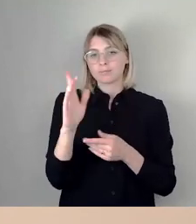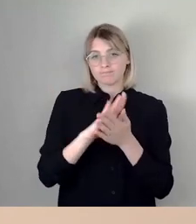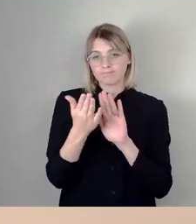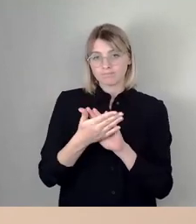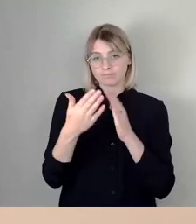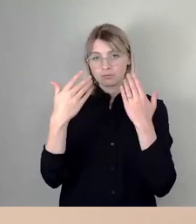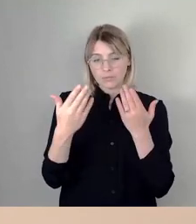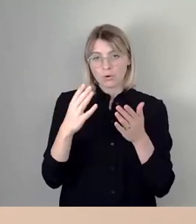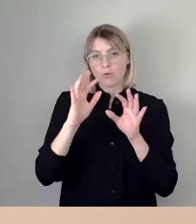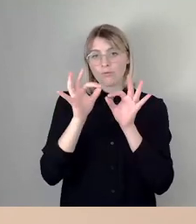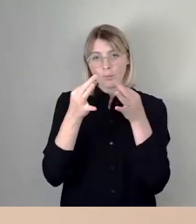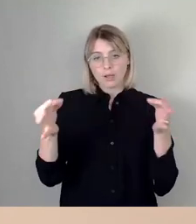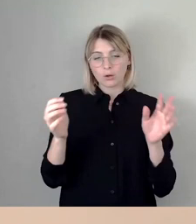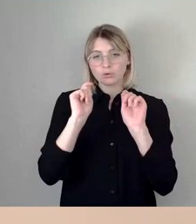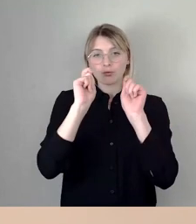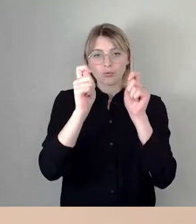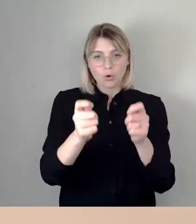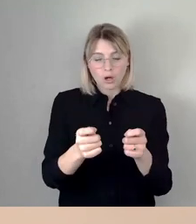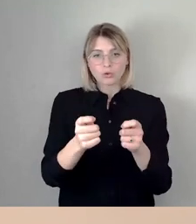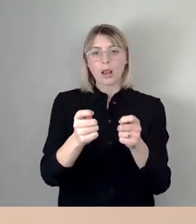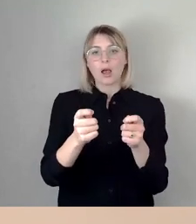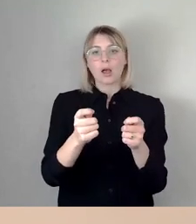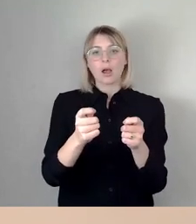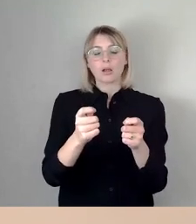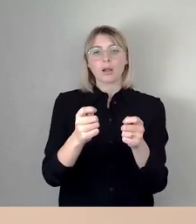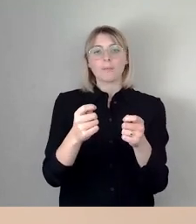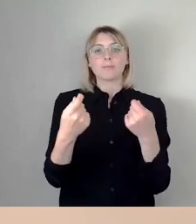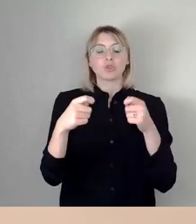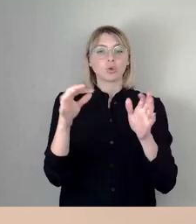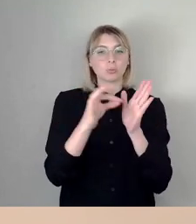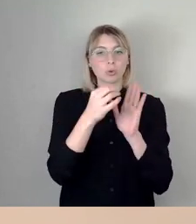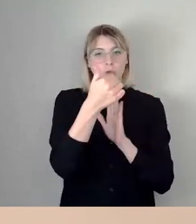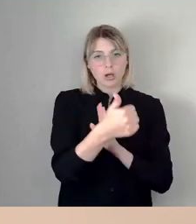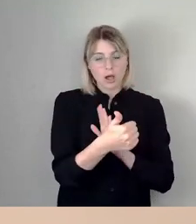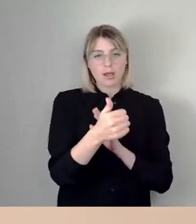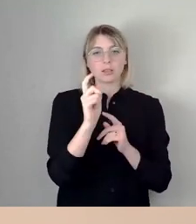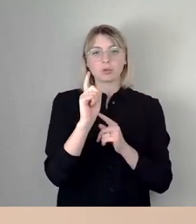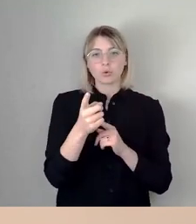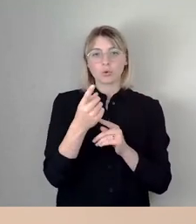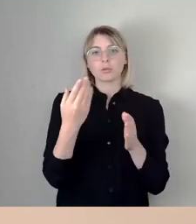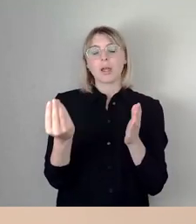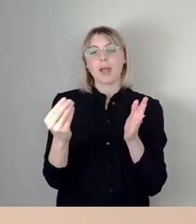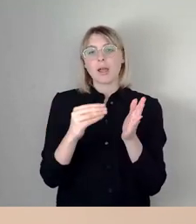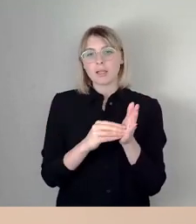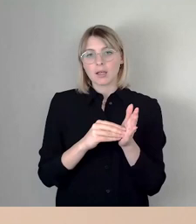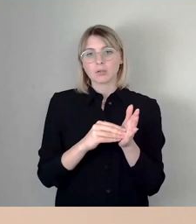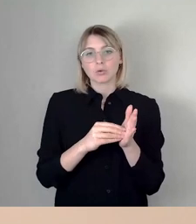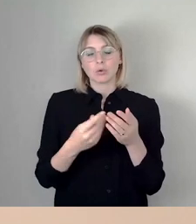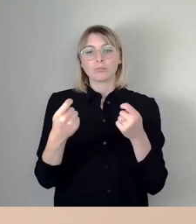Formulierungsvorschlag zum Beschlusspunkt 1 und dann eben auch eine Ergänzung an Beschlusspunkt